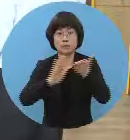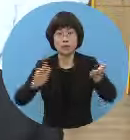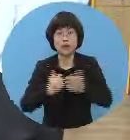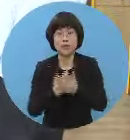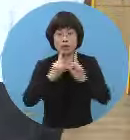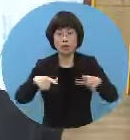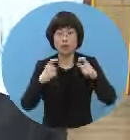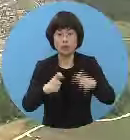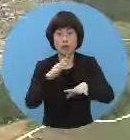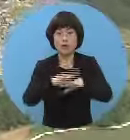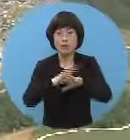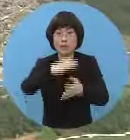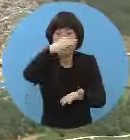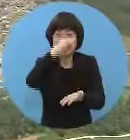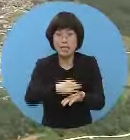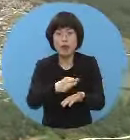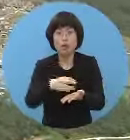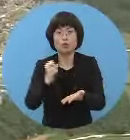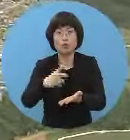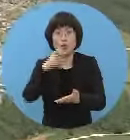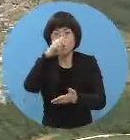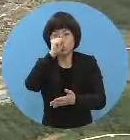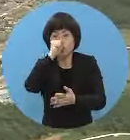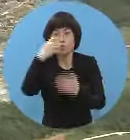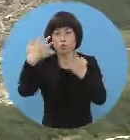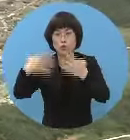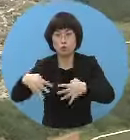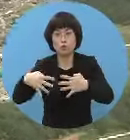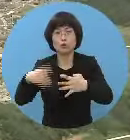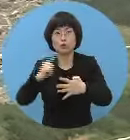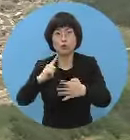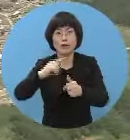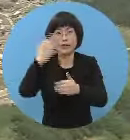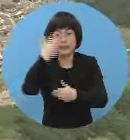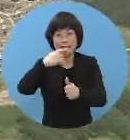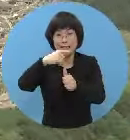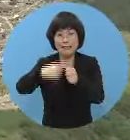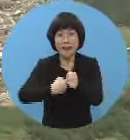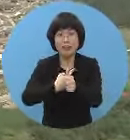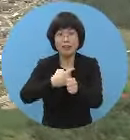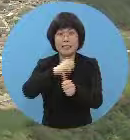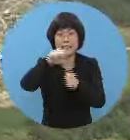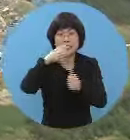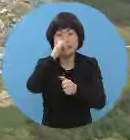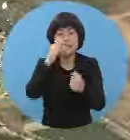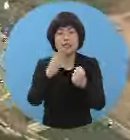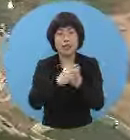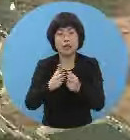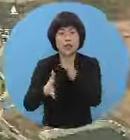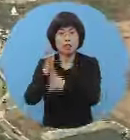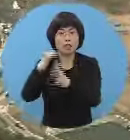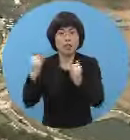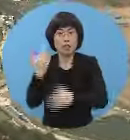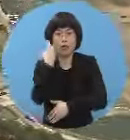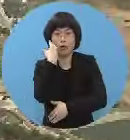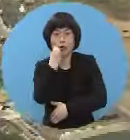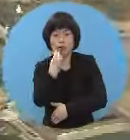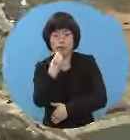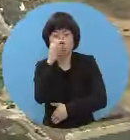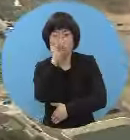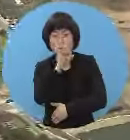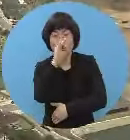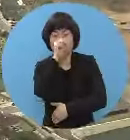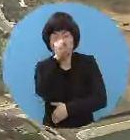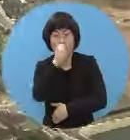나타났습니다. 전남은 저렴한 농지 가격, 우수한 영농 조건, 깨끗한 자연 환경을 갖추고 있어 도시민에게